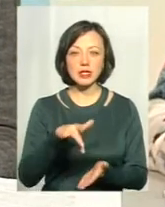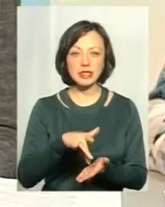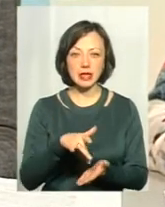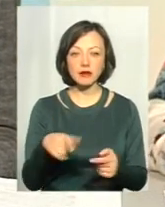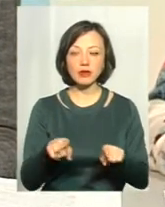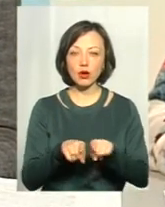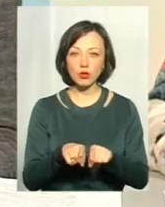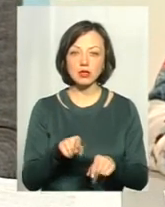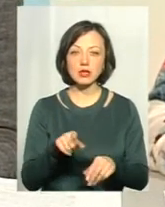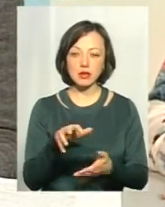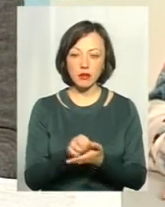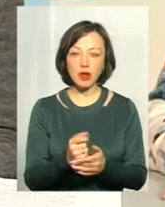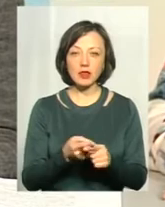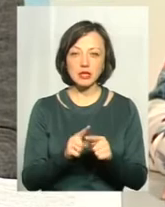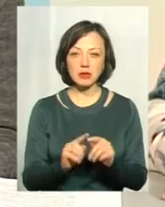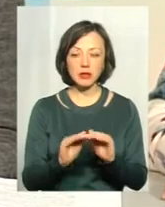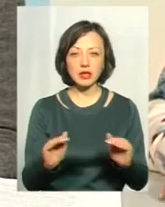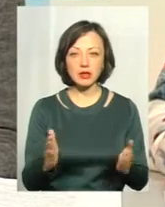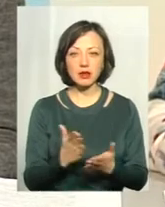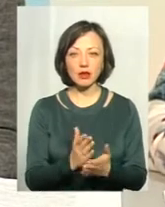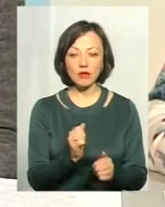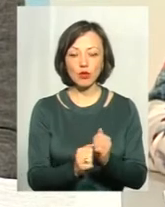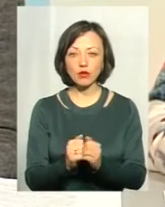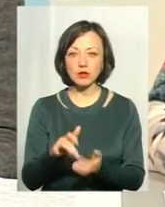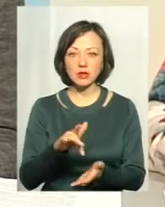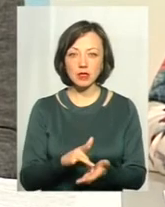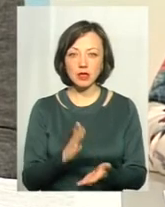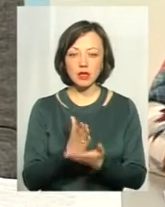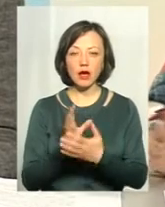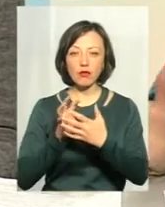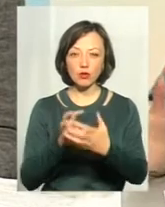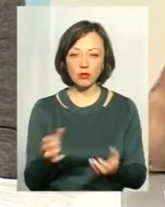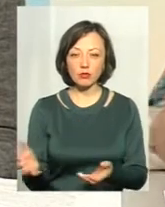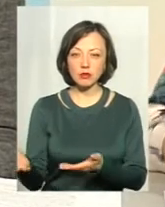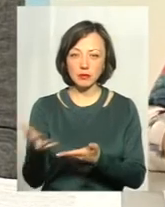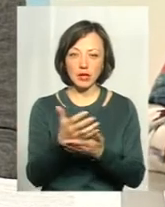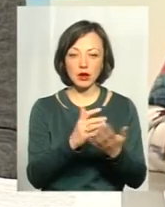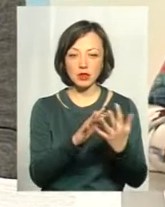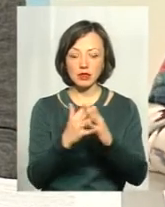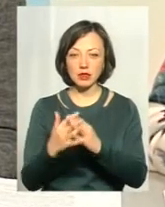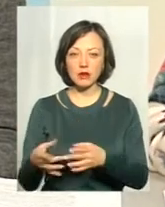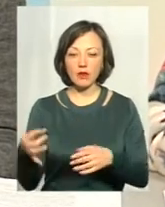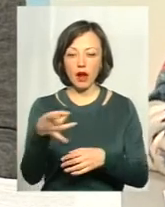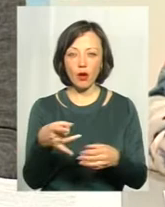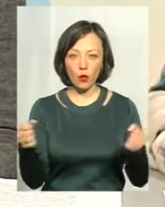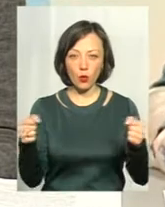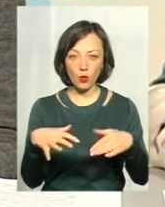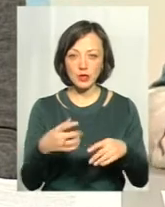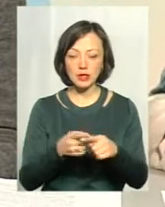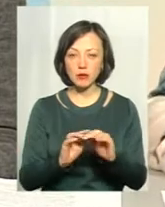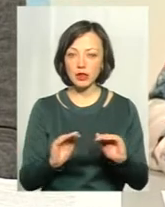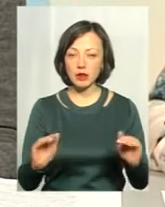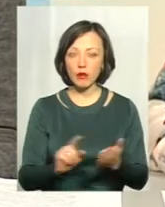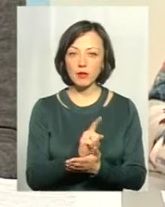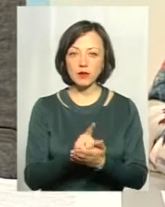і також займаються з цими дітьми. Там є в кожному центрі є автобус, які звозять з сіл, звозять в районні центри, і цими дітьми